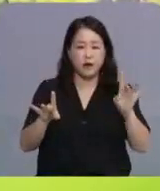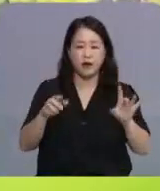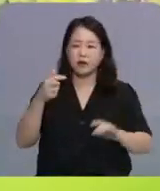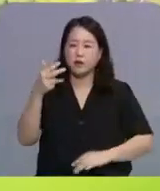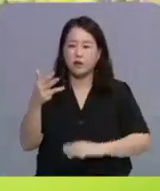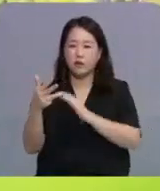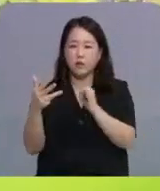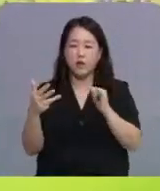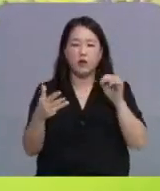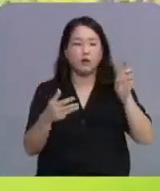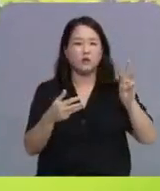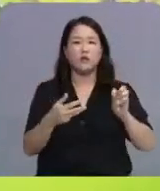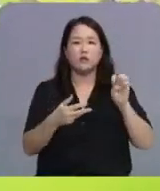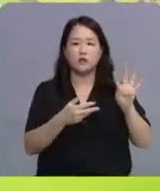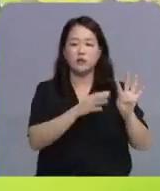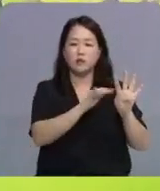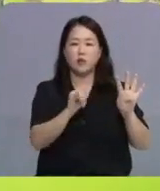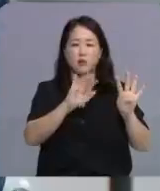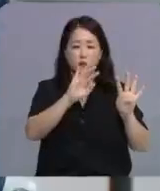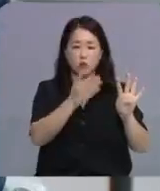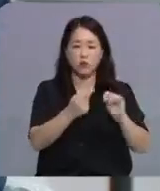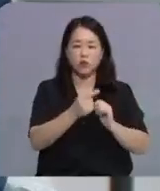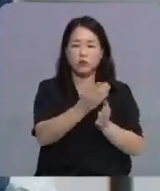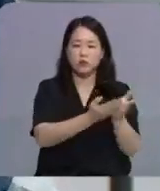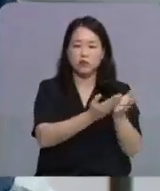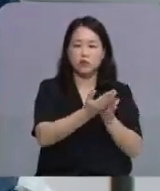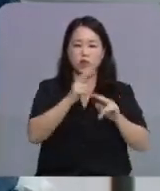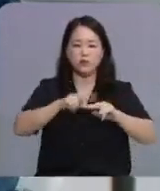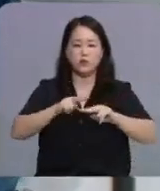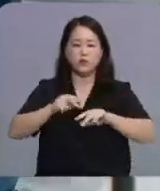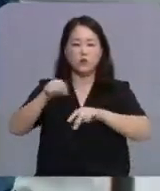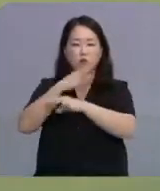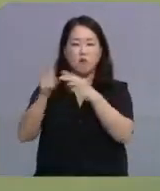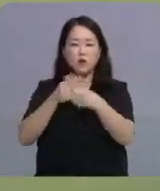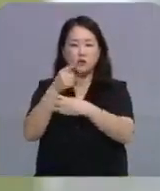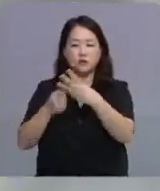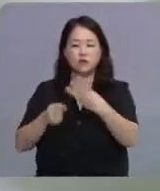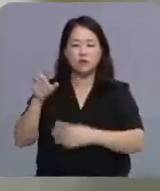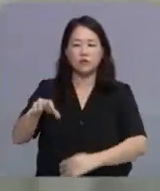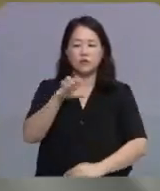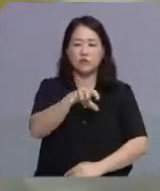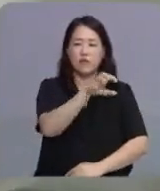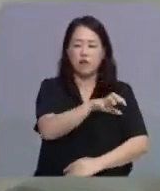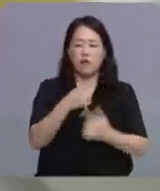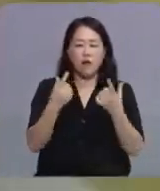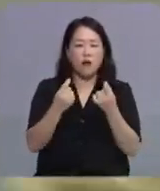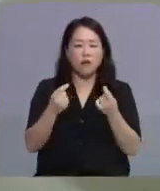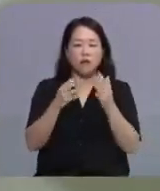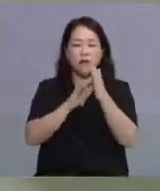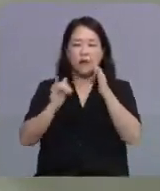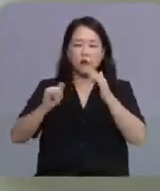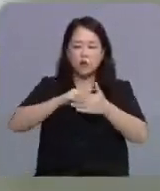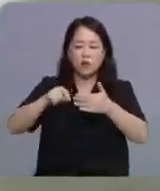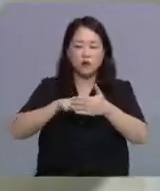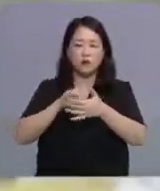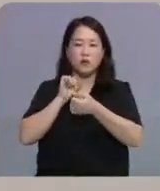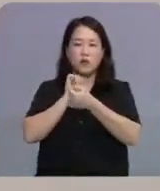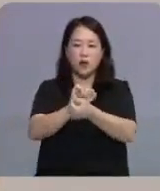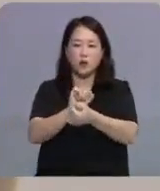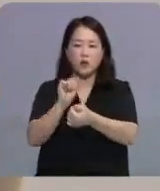34명이 됐습니다 군산과 정읍 완주 등에선 같은 가족끼리 감염되는 사례가 이 따랐고